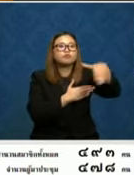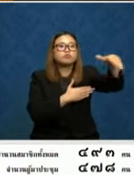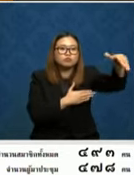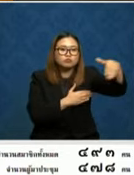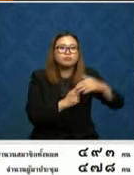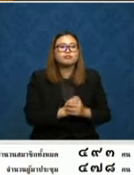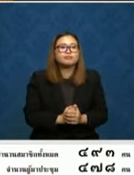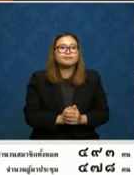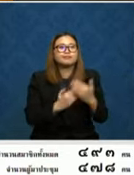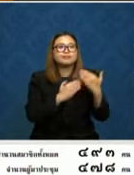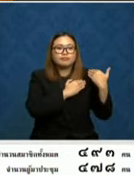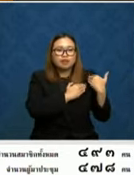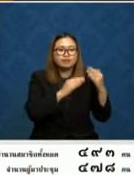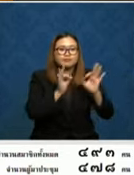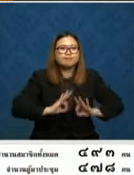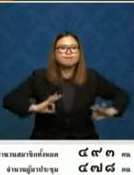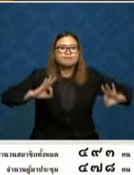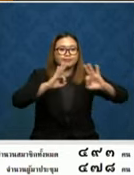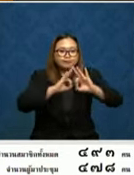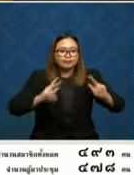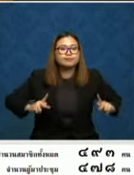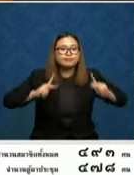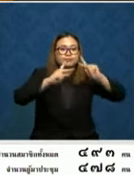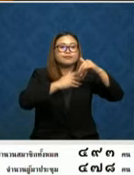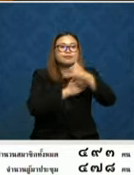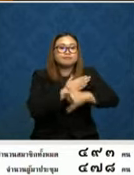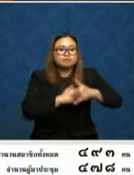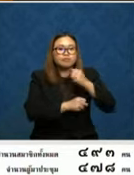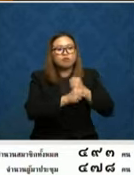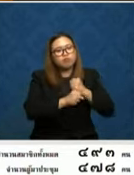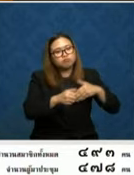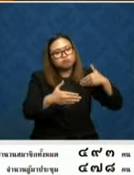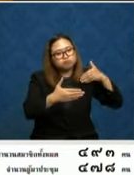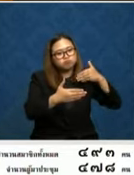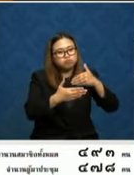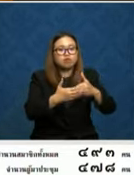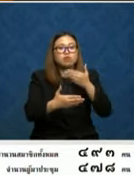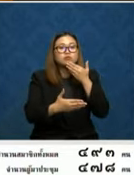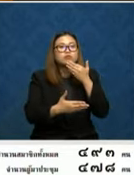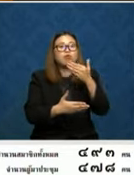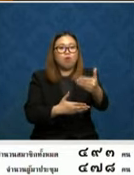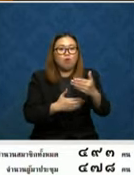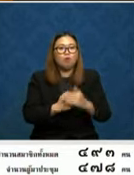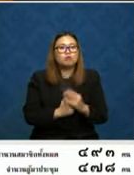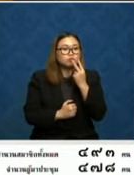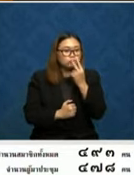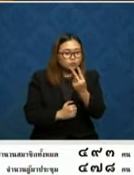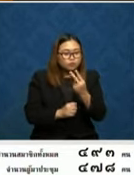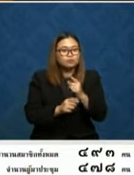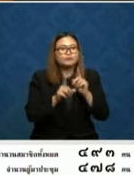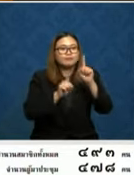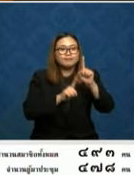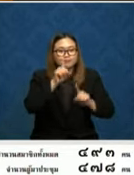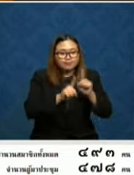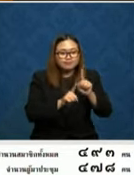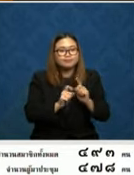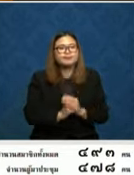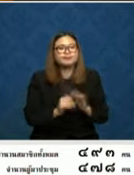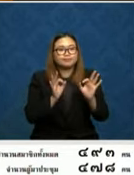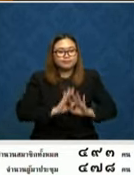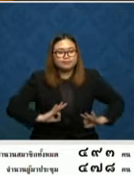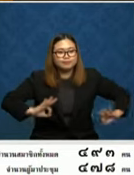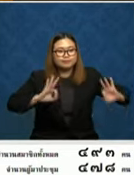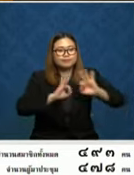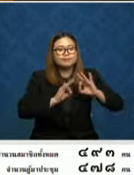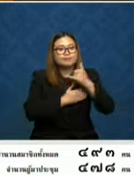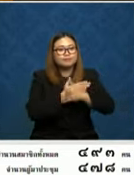และเป็นภารกิจซึ่งกระทรวงการต่างประเทศเนี่ยดำเนินการมาอย่างต่อเนื่องนะครับถ้าท่านได้ติดตามภารกิจของกระทรวงการต่างประเทศในช่วงที่ผ่าน